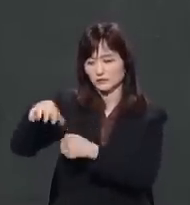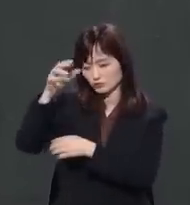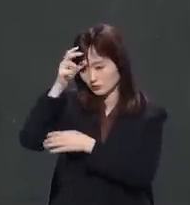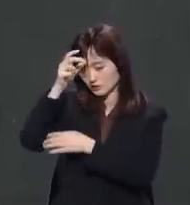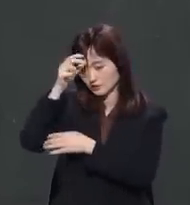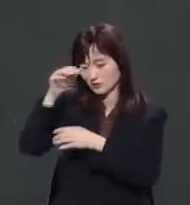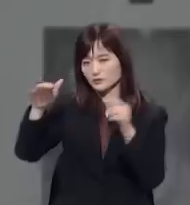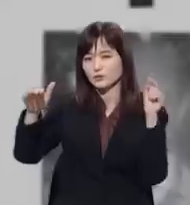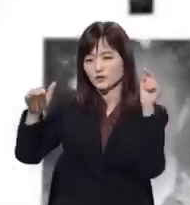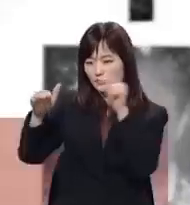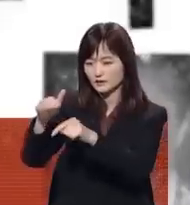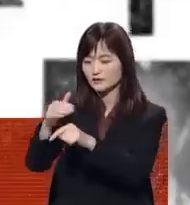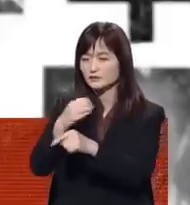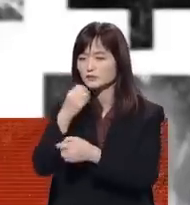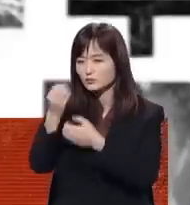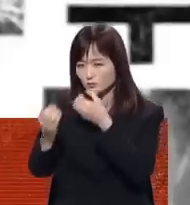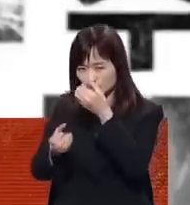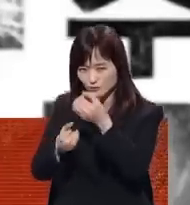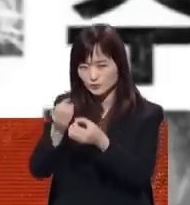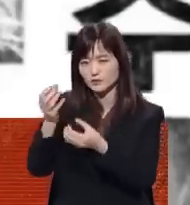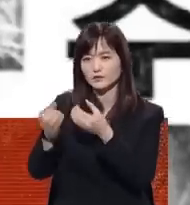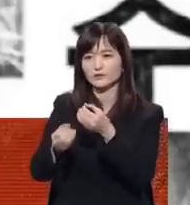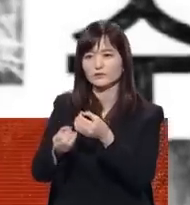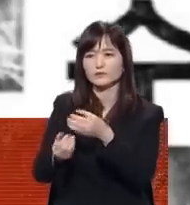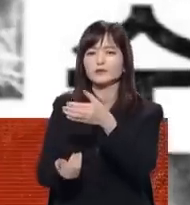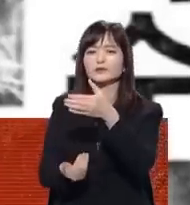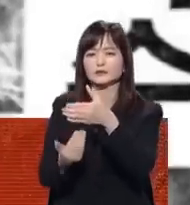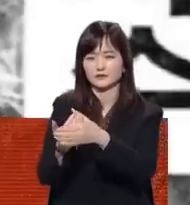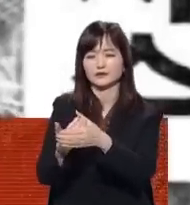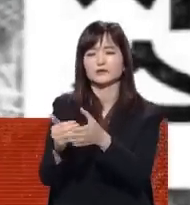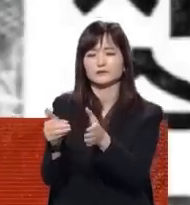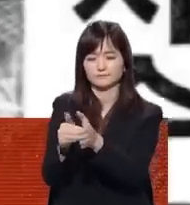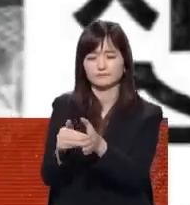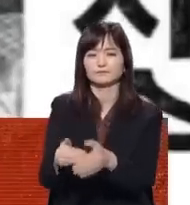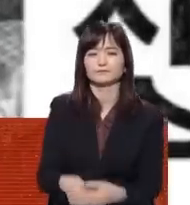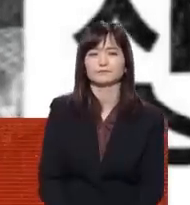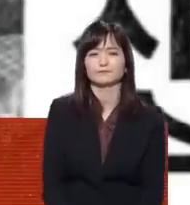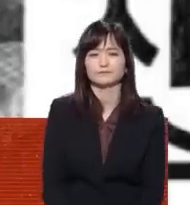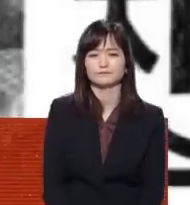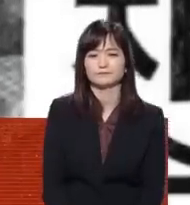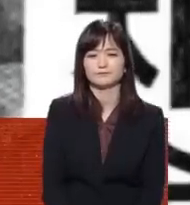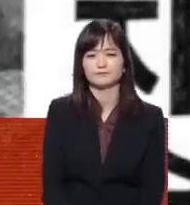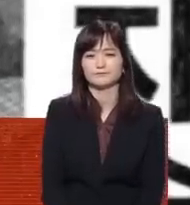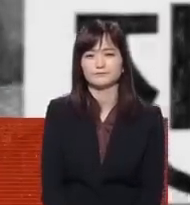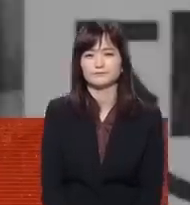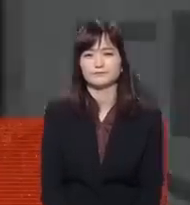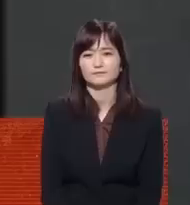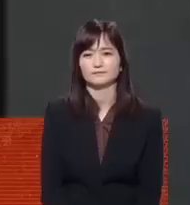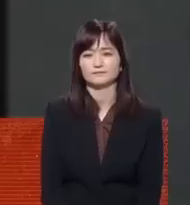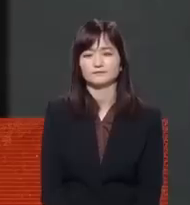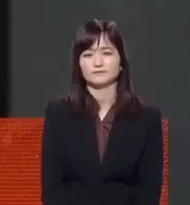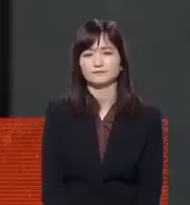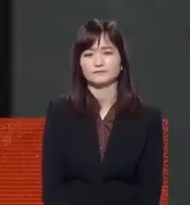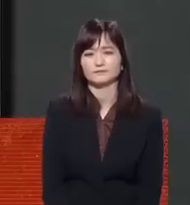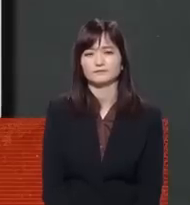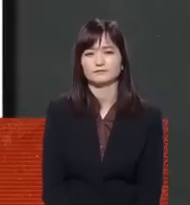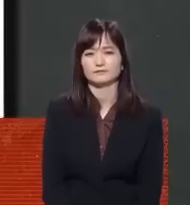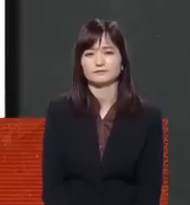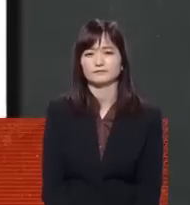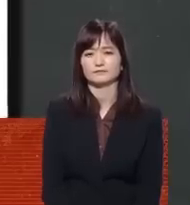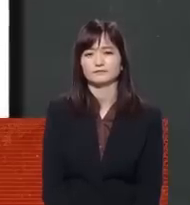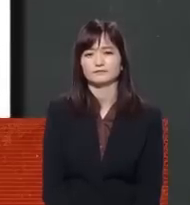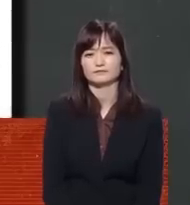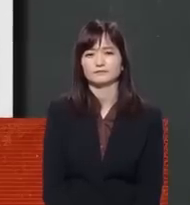자수를 하면서 일단 그의 사건이 그 종료가 됩니다 일단 뭐 이렇게 들어보니까이